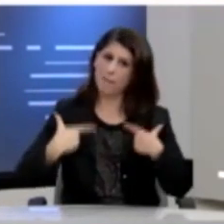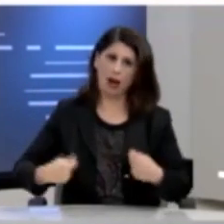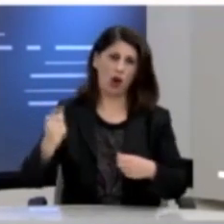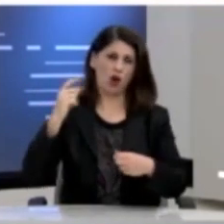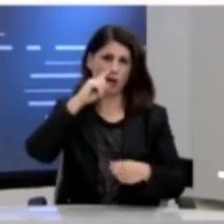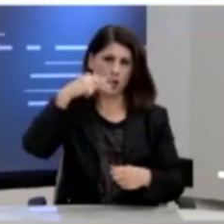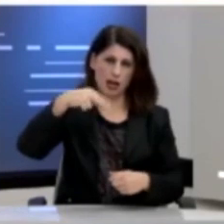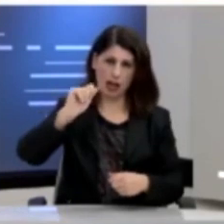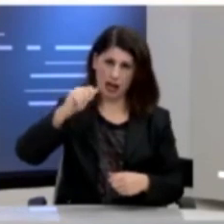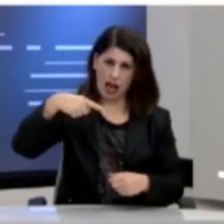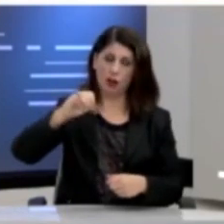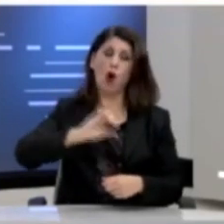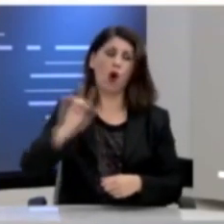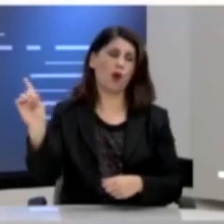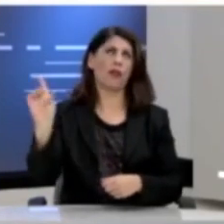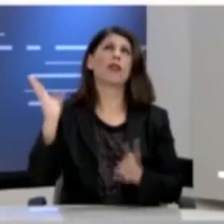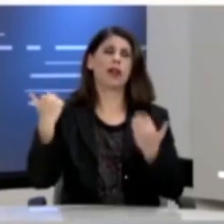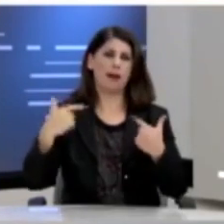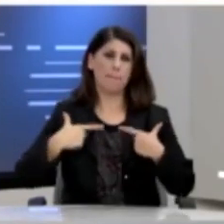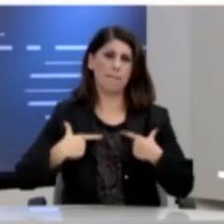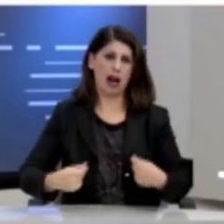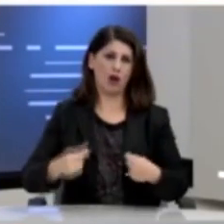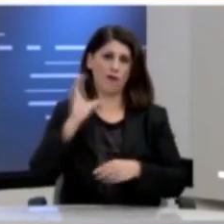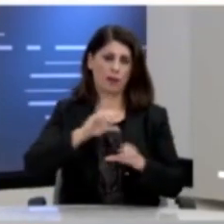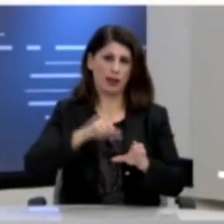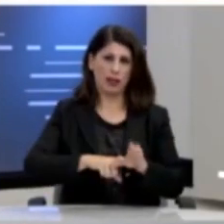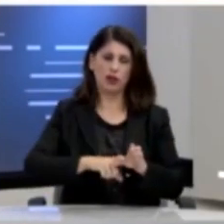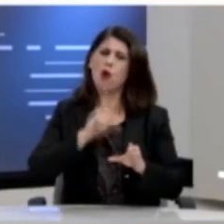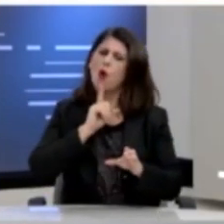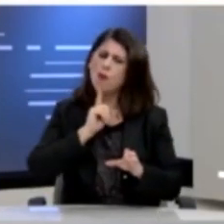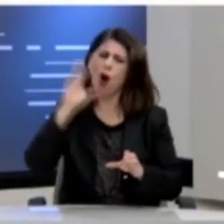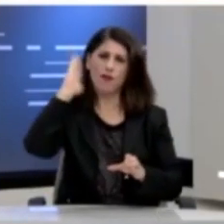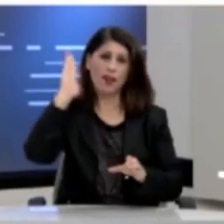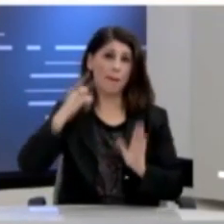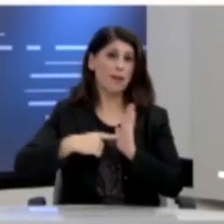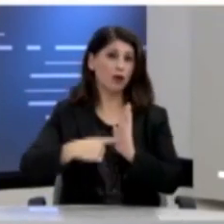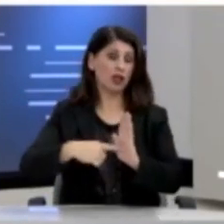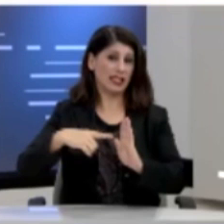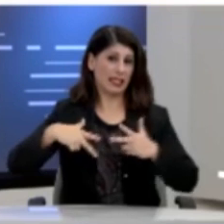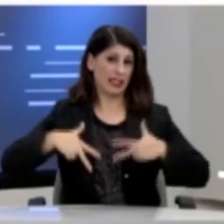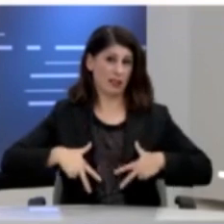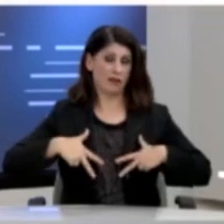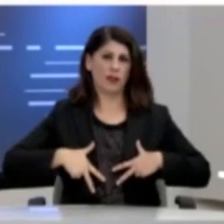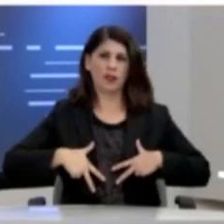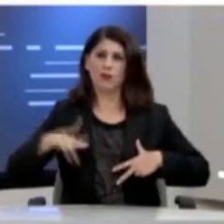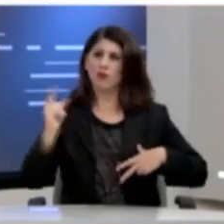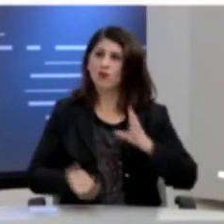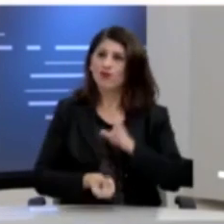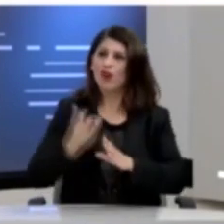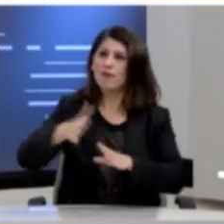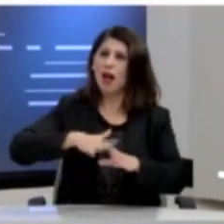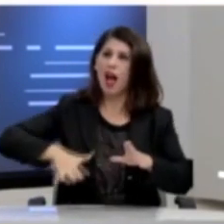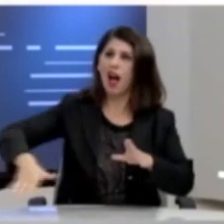Αλβανία. Αυτό όμως που παρουσιάζεται από την κυβέρνηση ως το νέο Ελντοράντο για